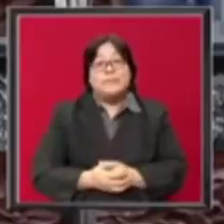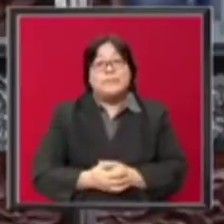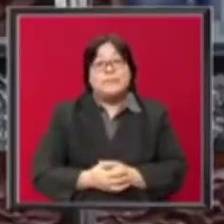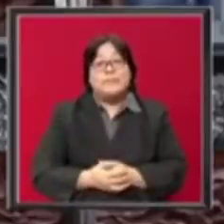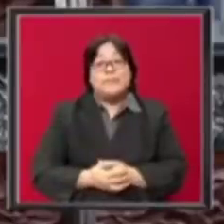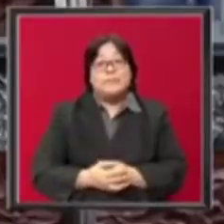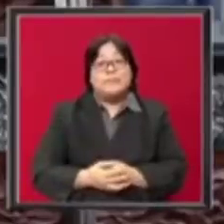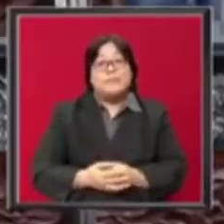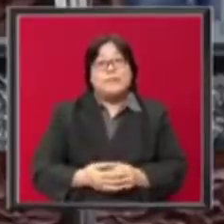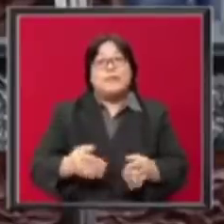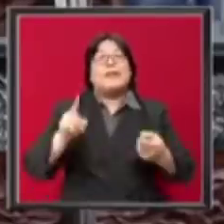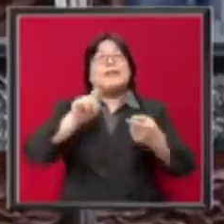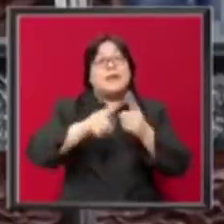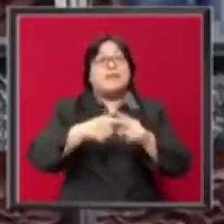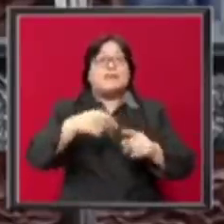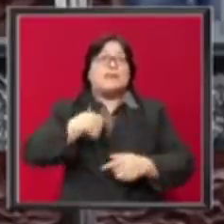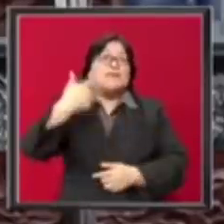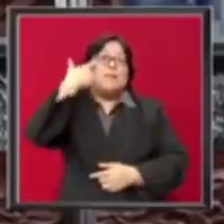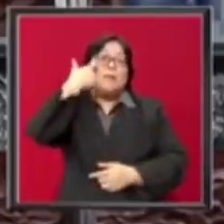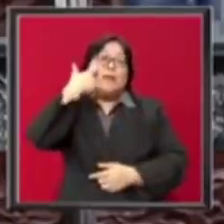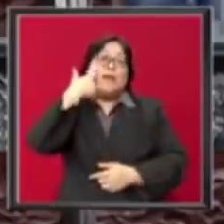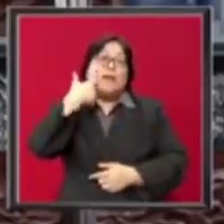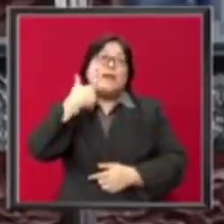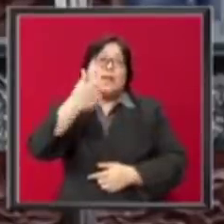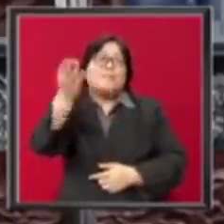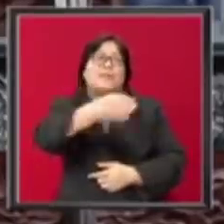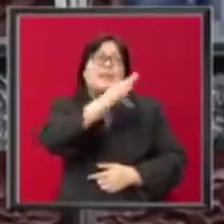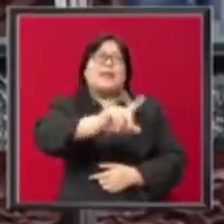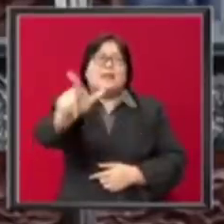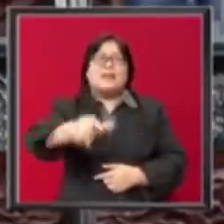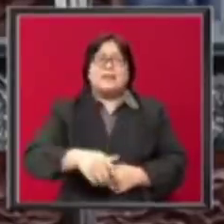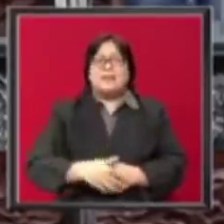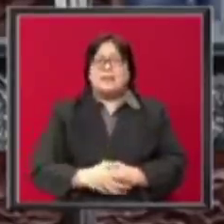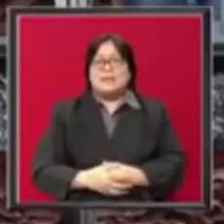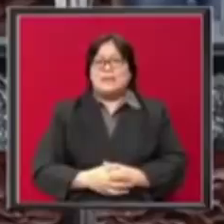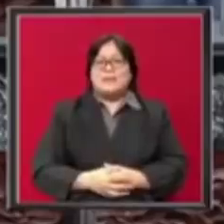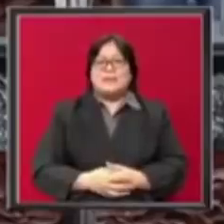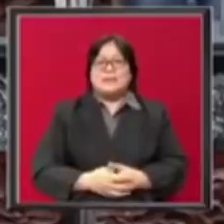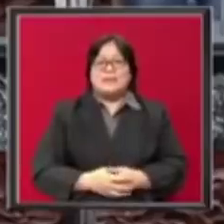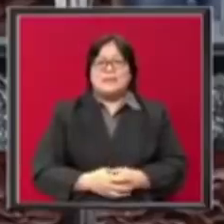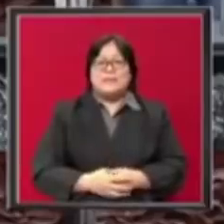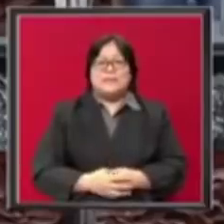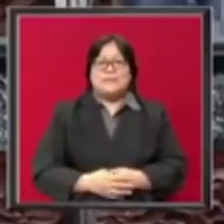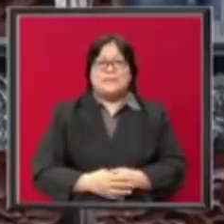sebagai sahabat ni simpati, batalkan je lah.